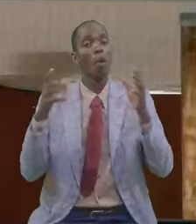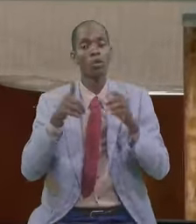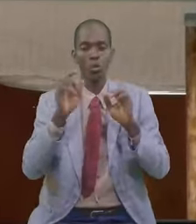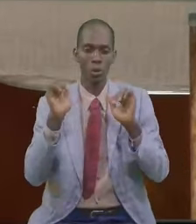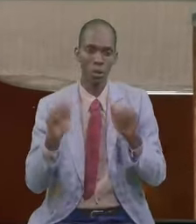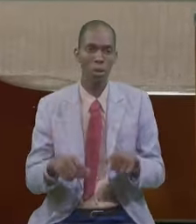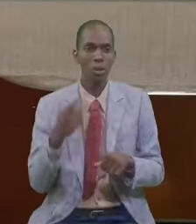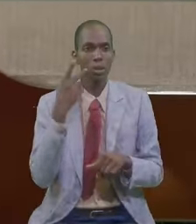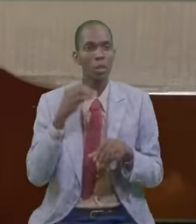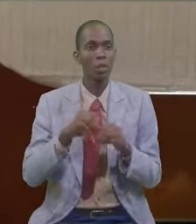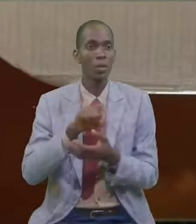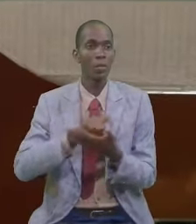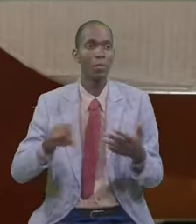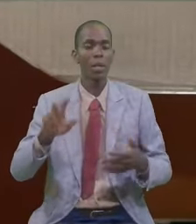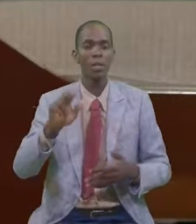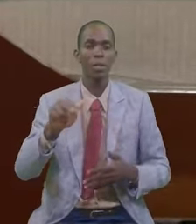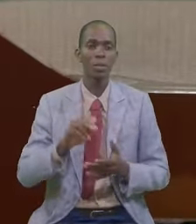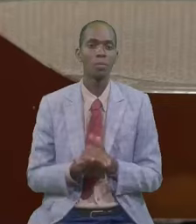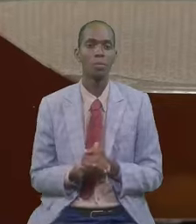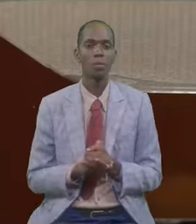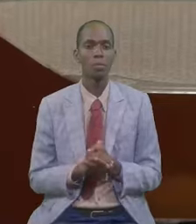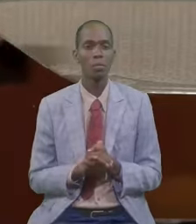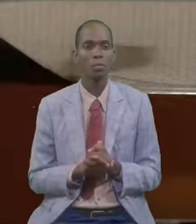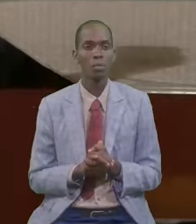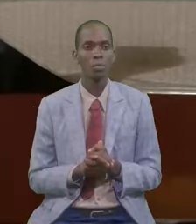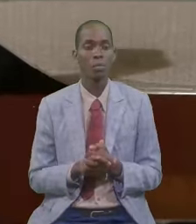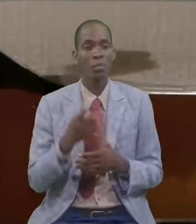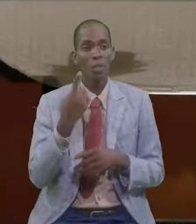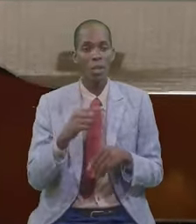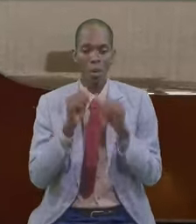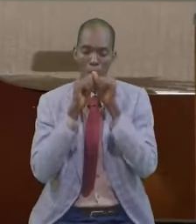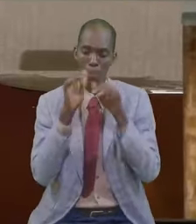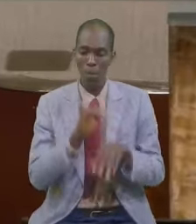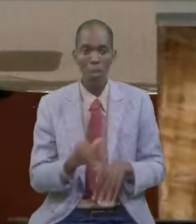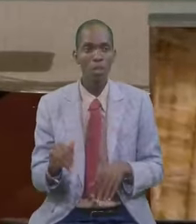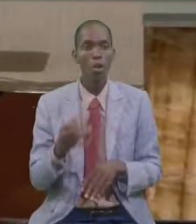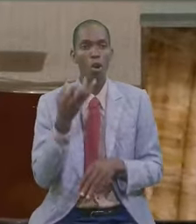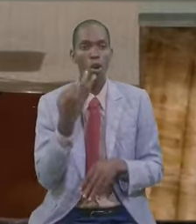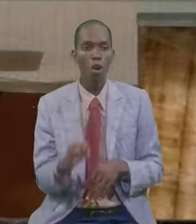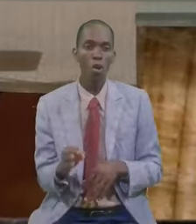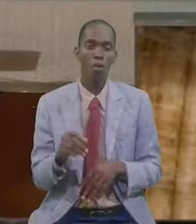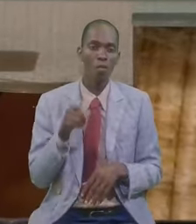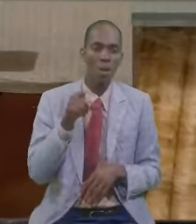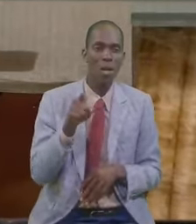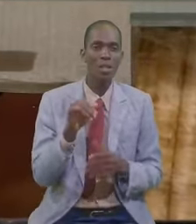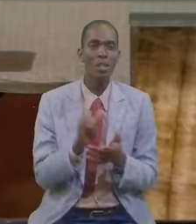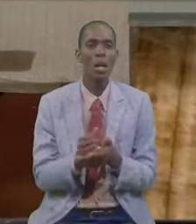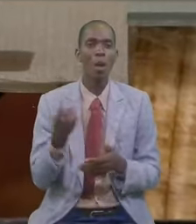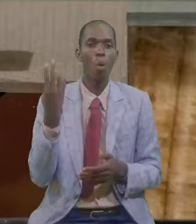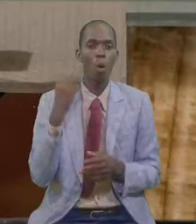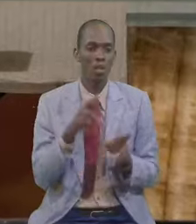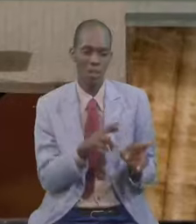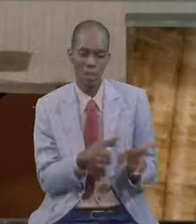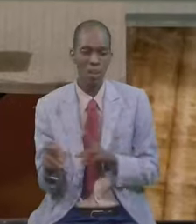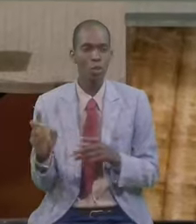nous le pouvons. Verset 13 dit, la bénédiction du malheureux